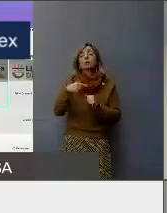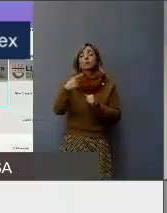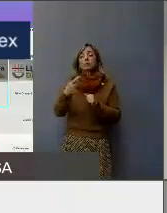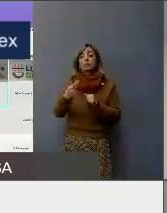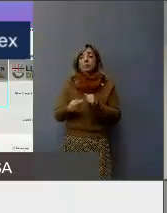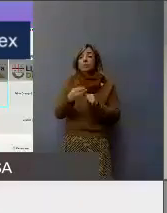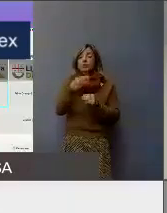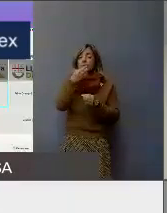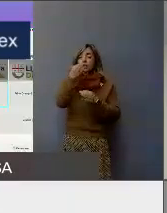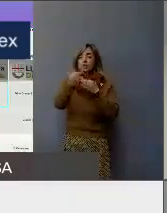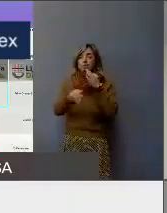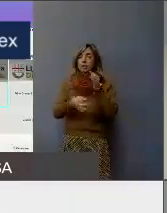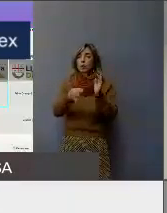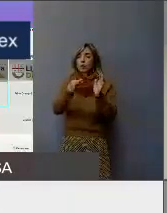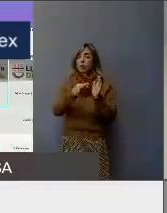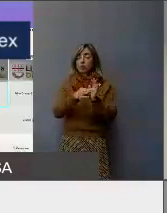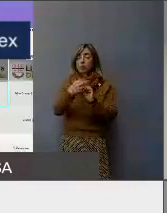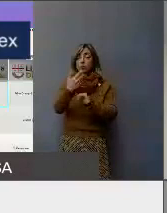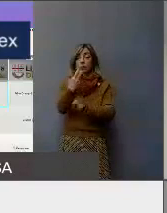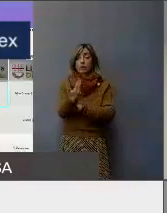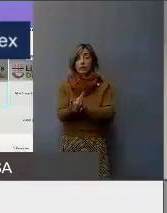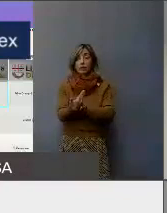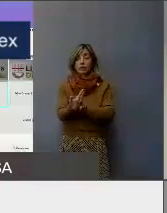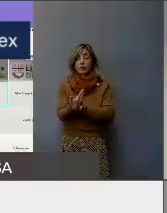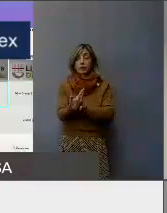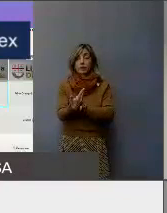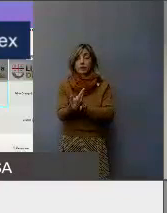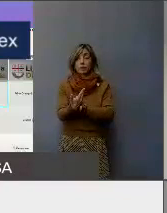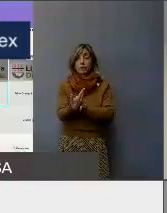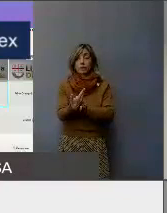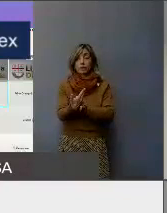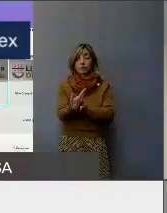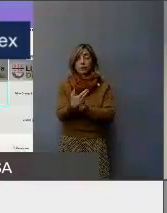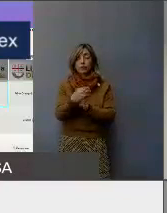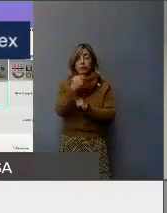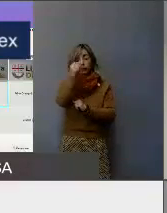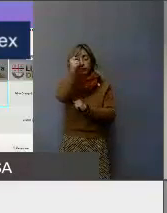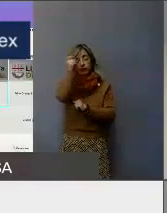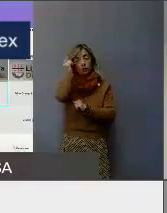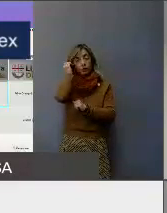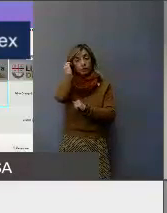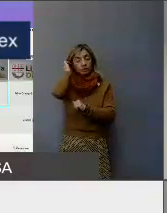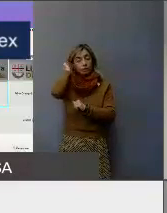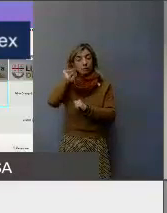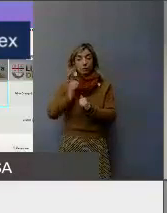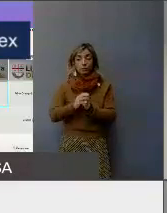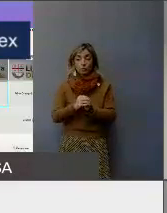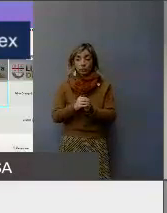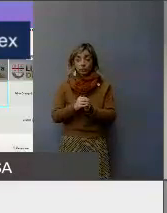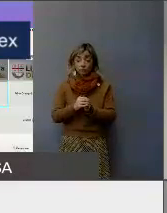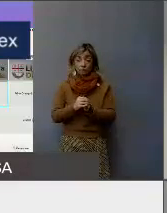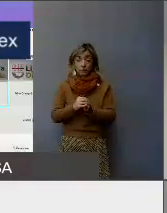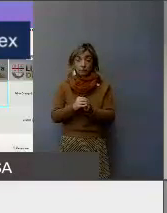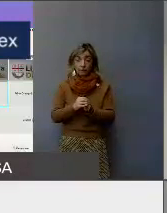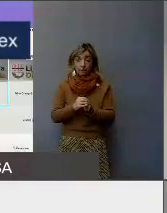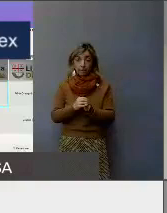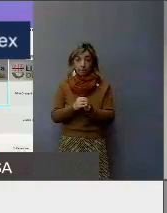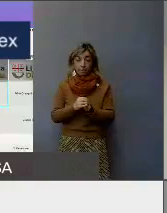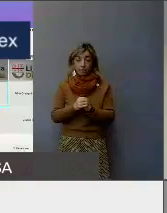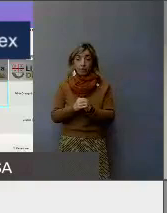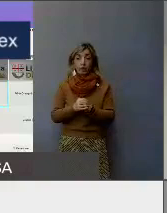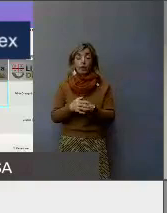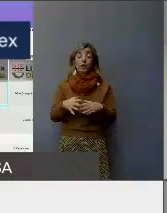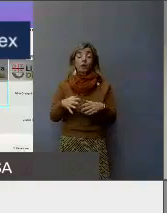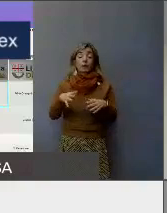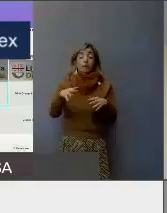punto 3 del dispositivo che ho detto con l'impegnativa